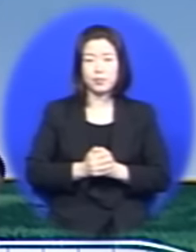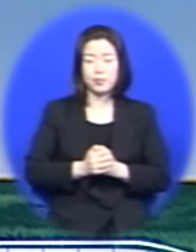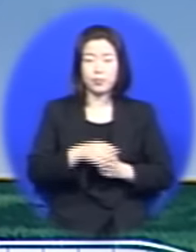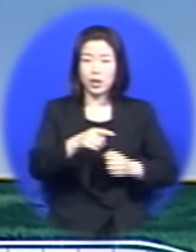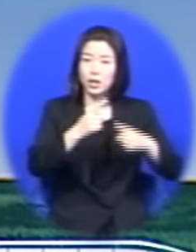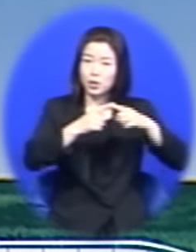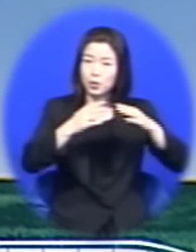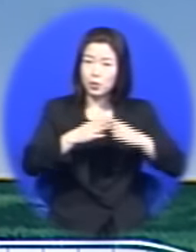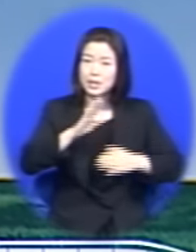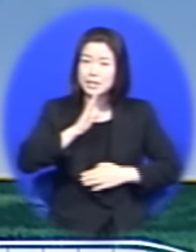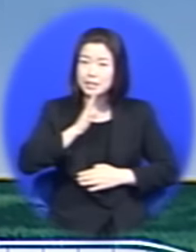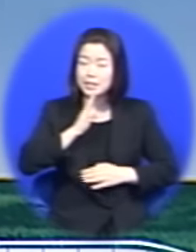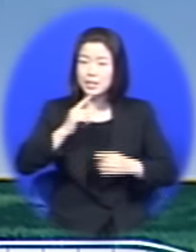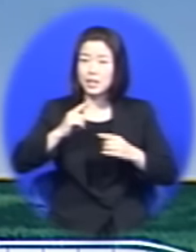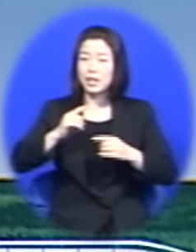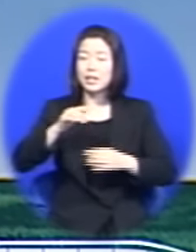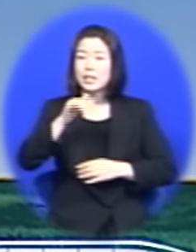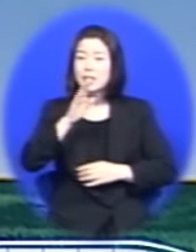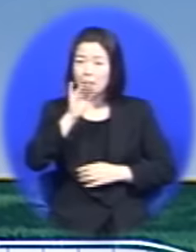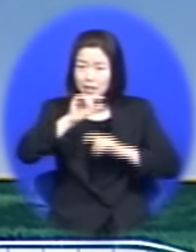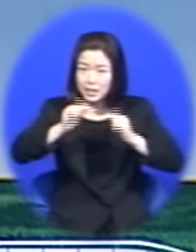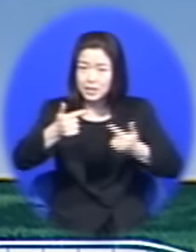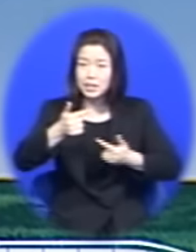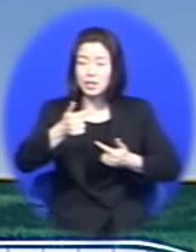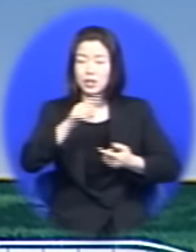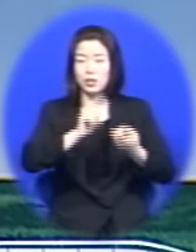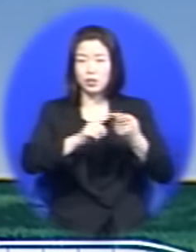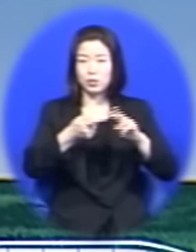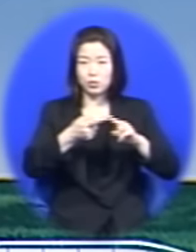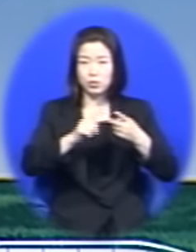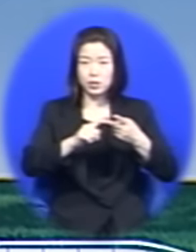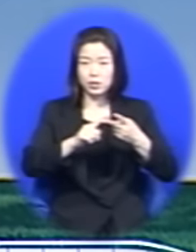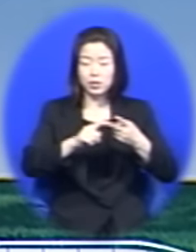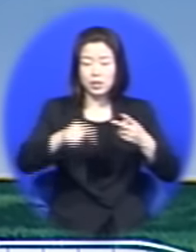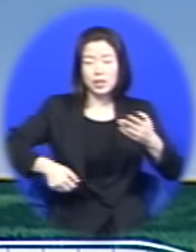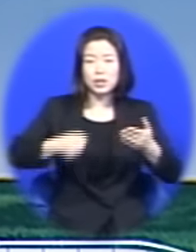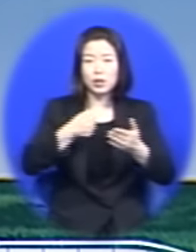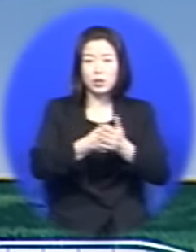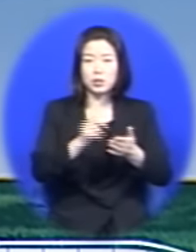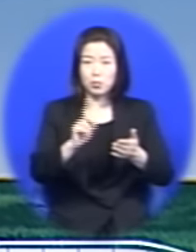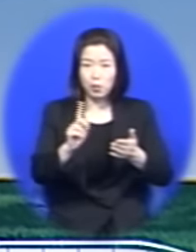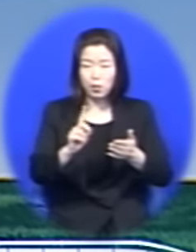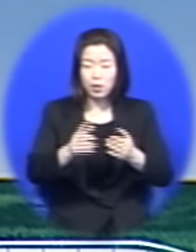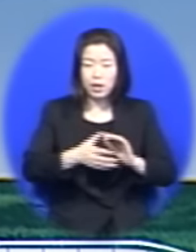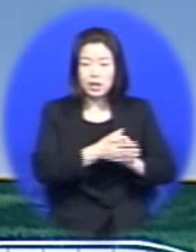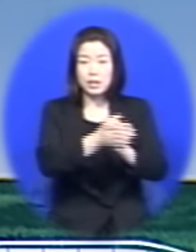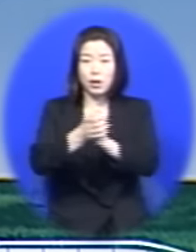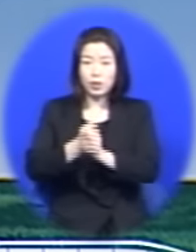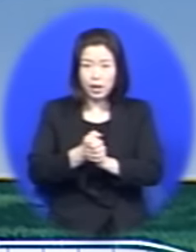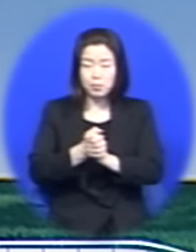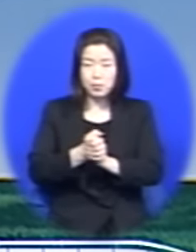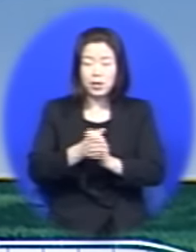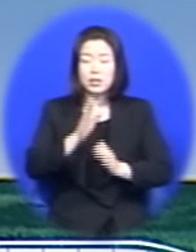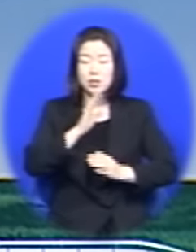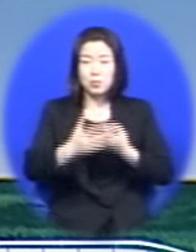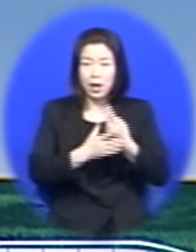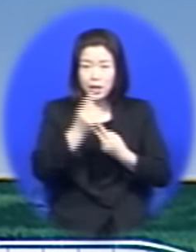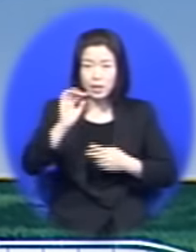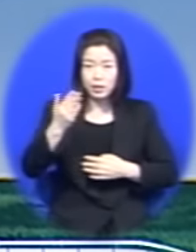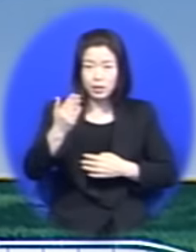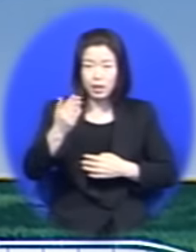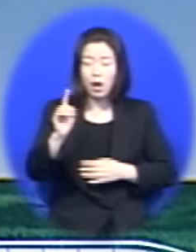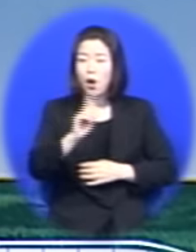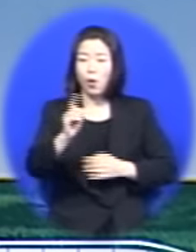이 교회가 진짜 교회인지 아닌지는 여기에서 결정나는 겁니다. 연합하느냐, 정말 하나가 됐느냐, 어느